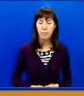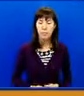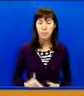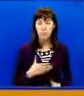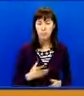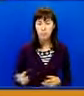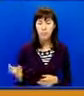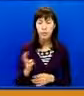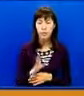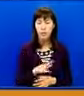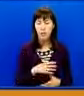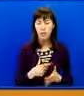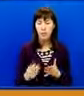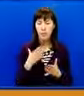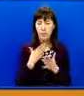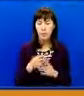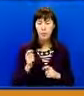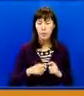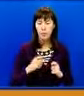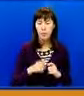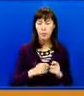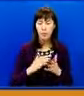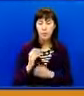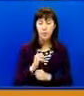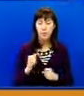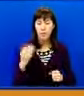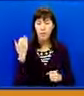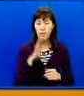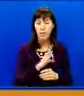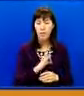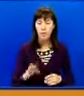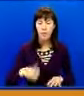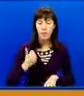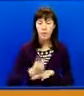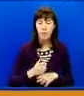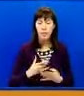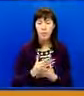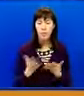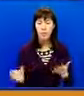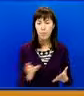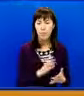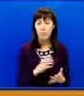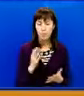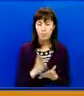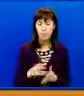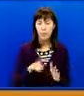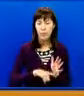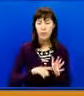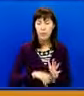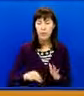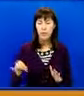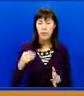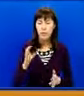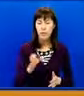Мы пришли на ярмарку приобрести себе ковры. Цены невысокие, качество отличное. Главное, что ассортимент богатый. Есть и дешевые ковры,